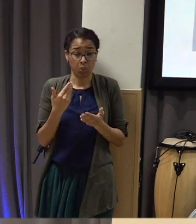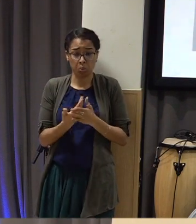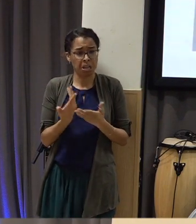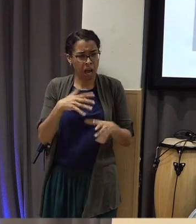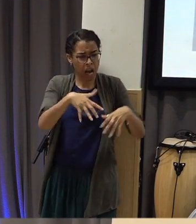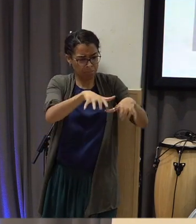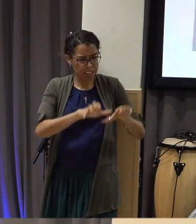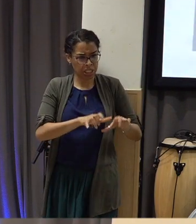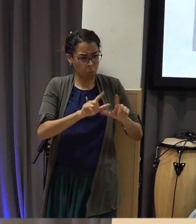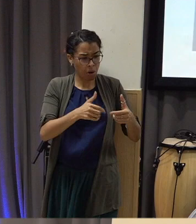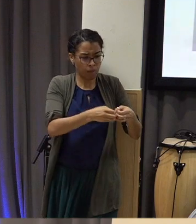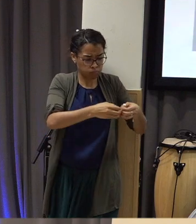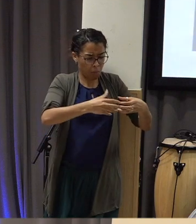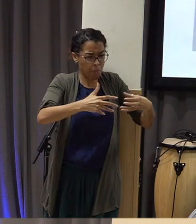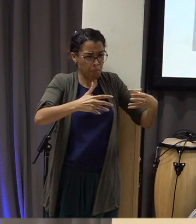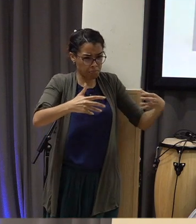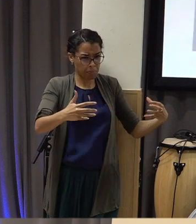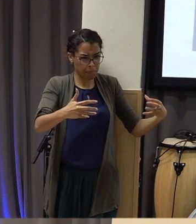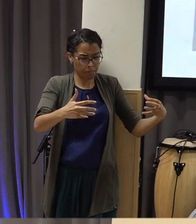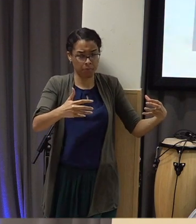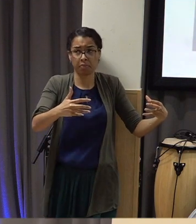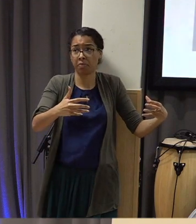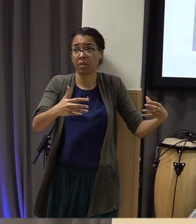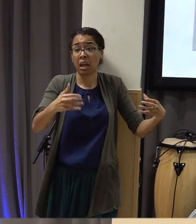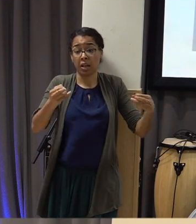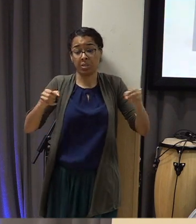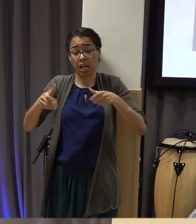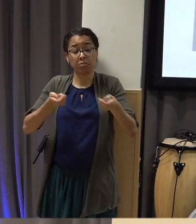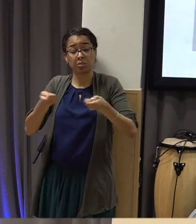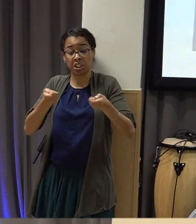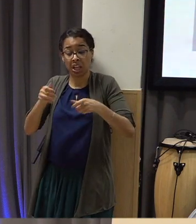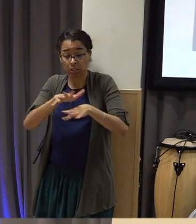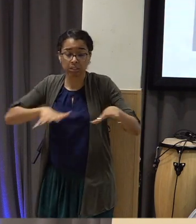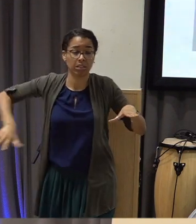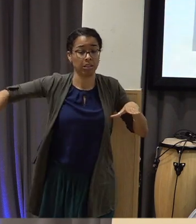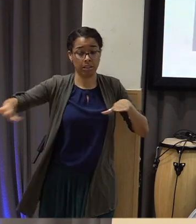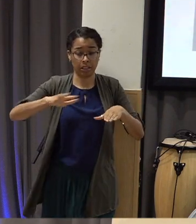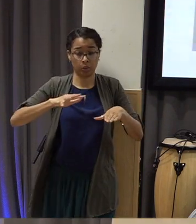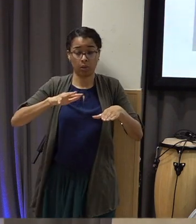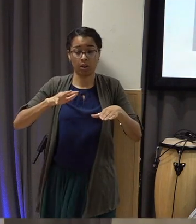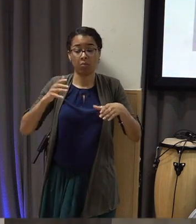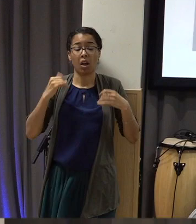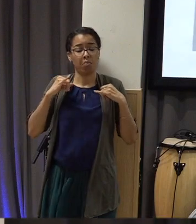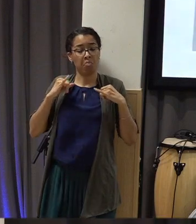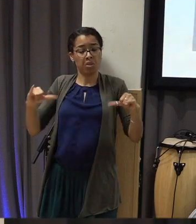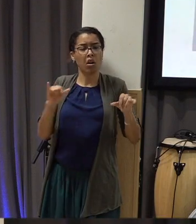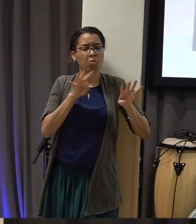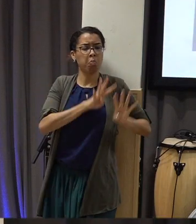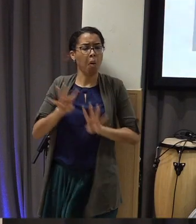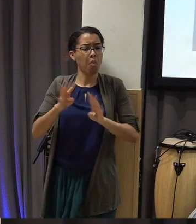bureaucratie sans cesse plus développée et sur une administration territoriale importante et sur une puissante